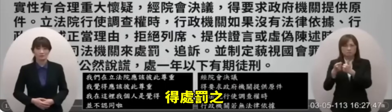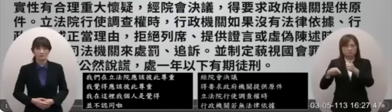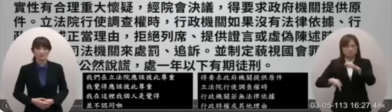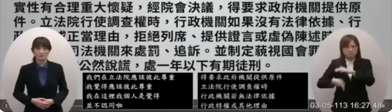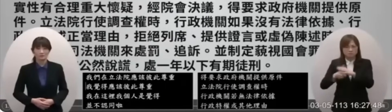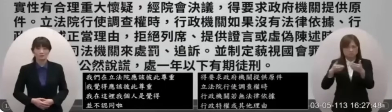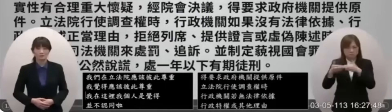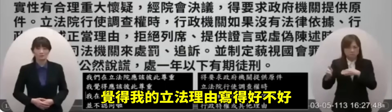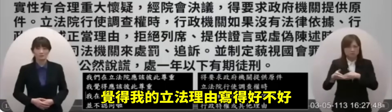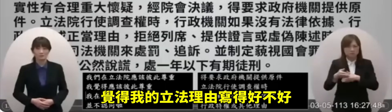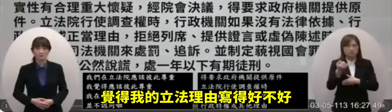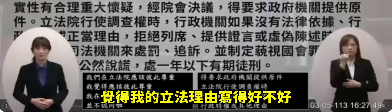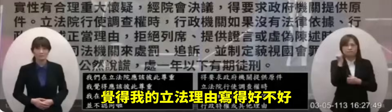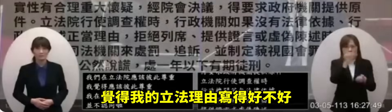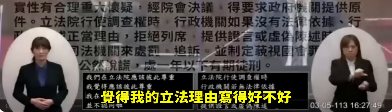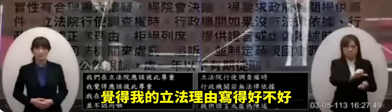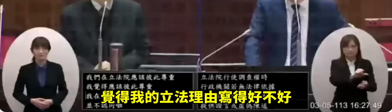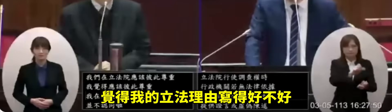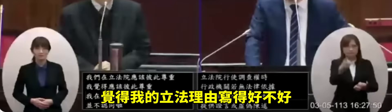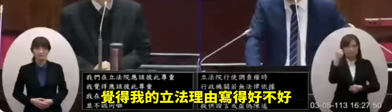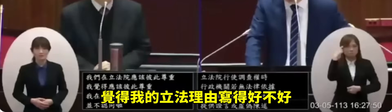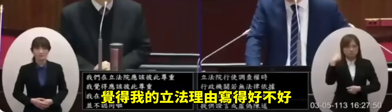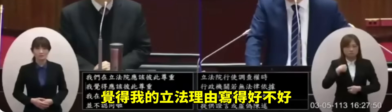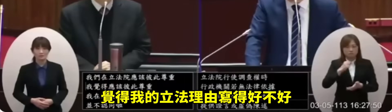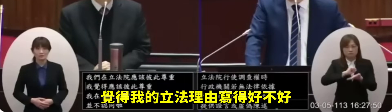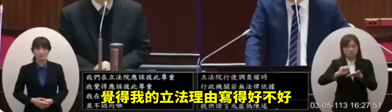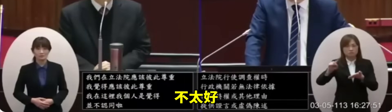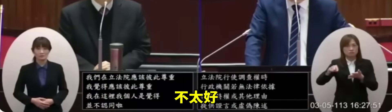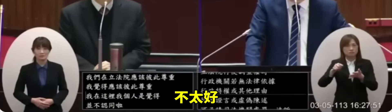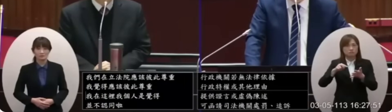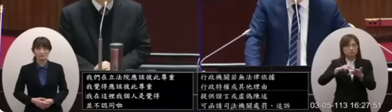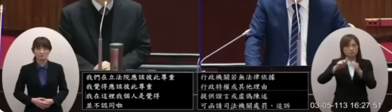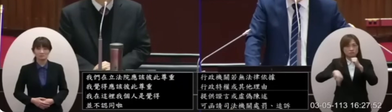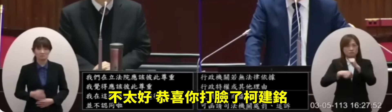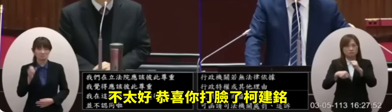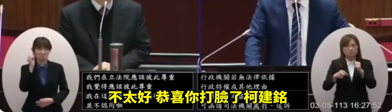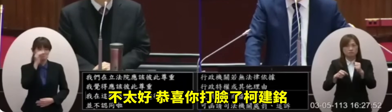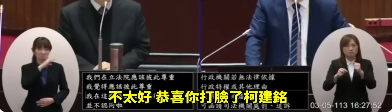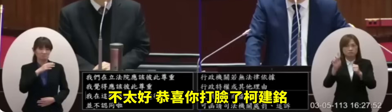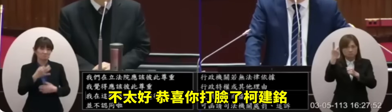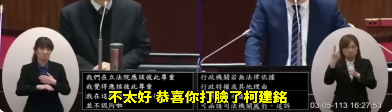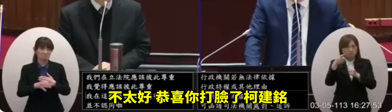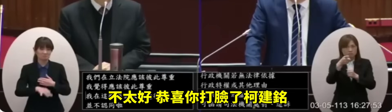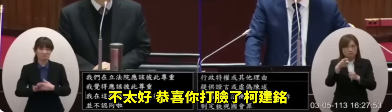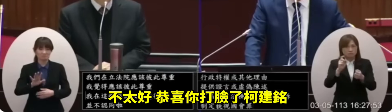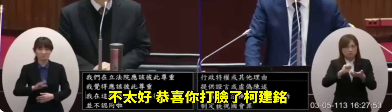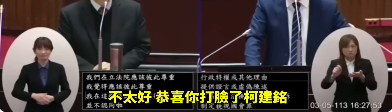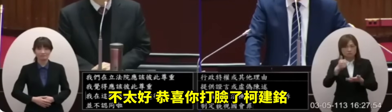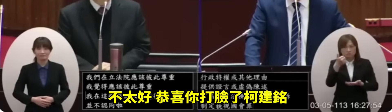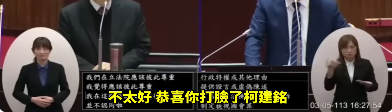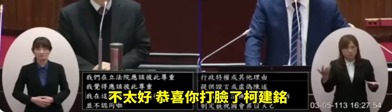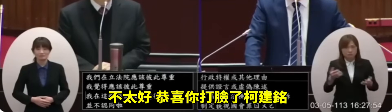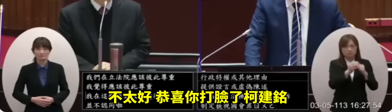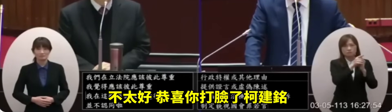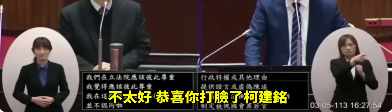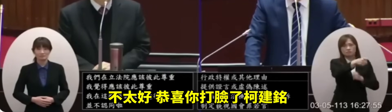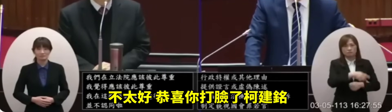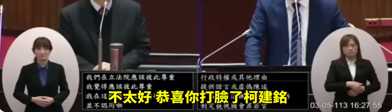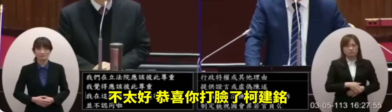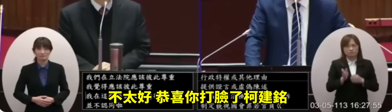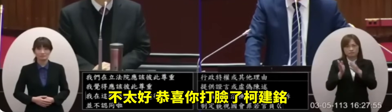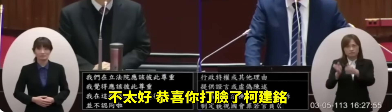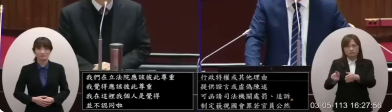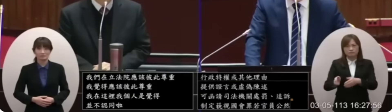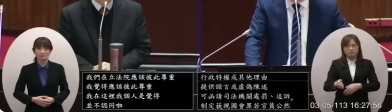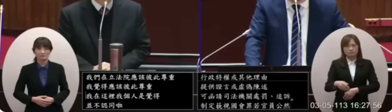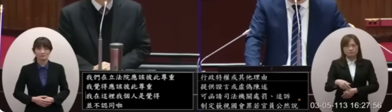之。你觉得我的立法理由写得好不好啊？ 不太好。 不太好啊。 对。 恭喜你打脸